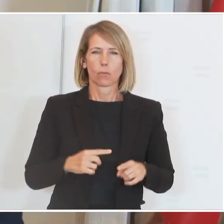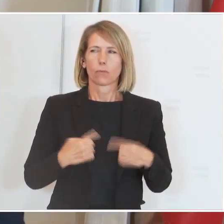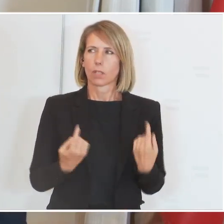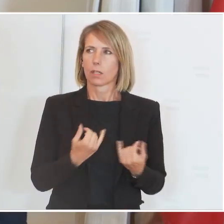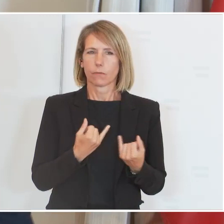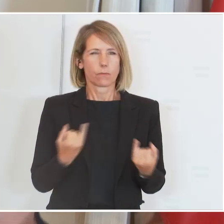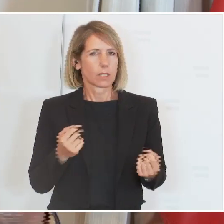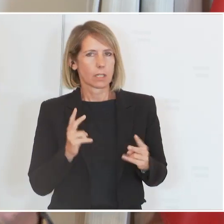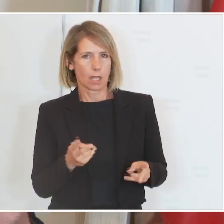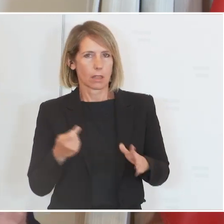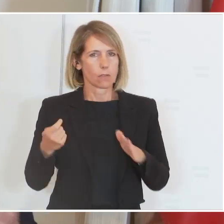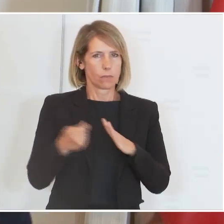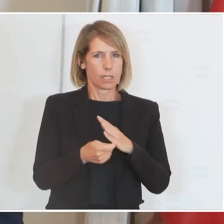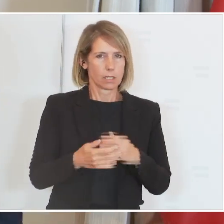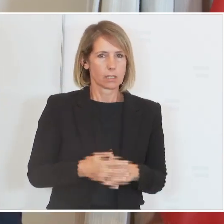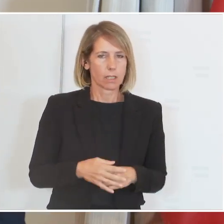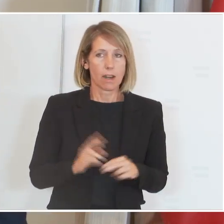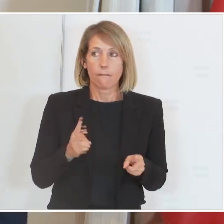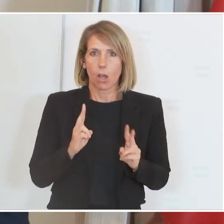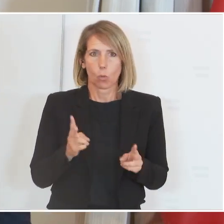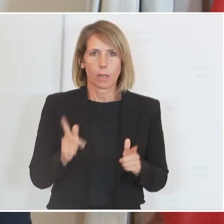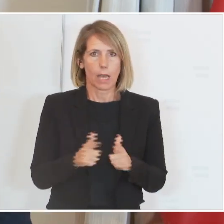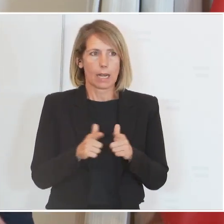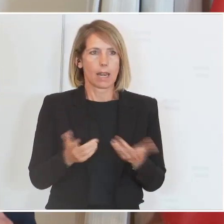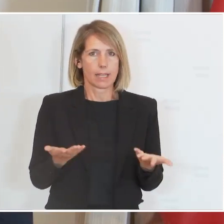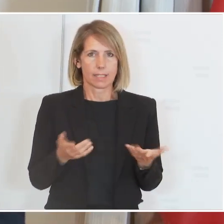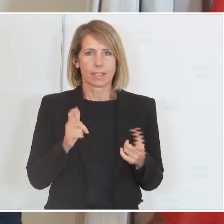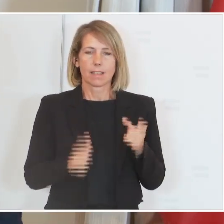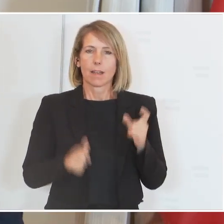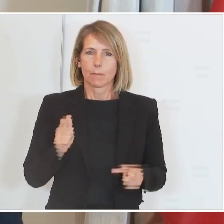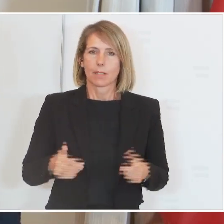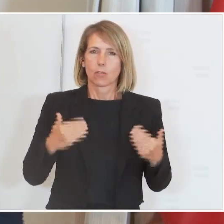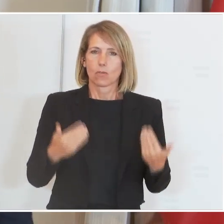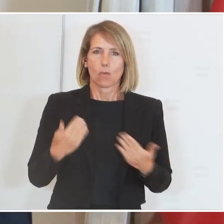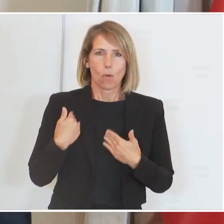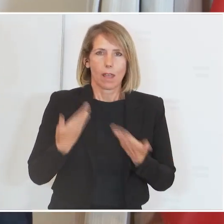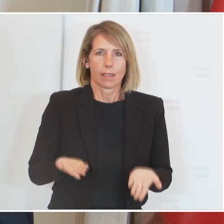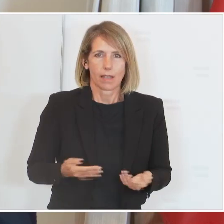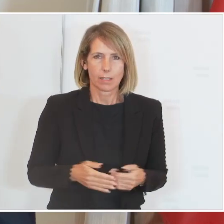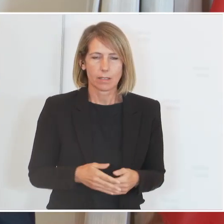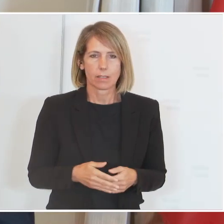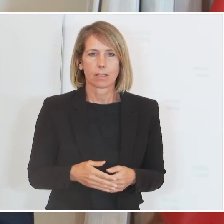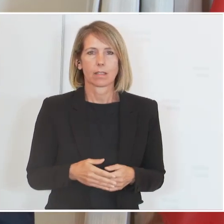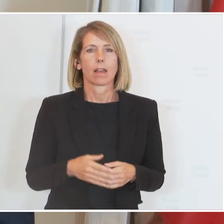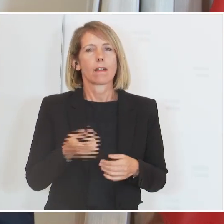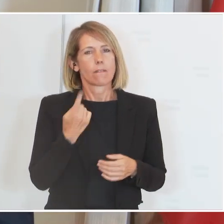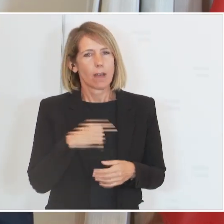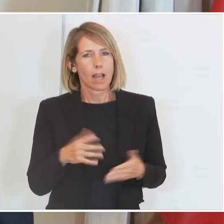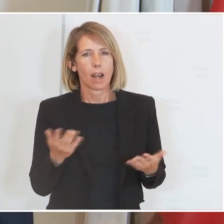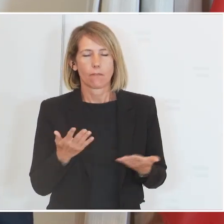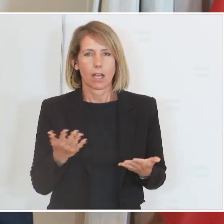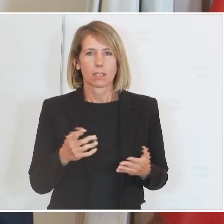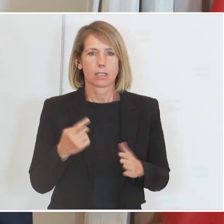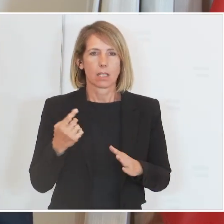alles finanzieren, warum können wir es uns leisten, die Menschen auf diese Art und Weise zu entlasten, ist, weil der Motor der